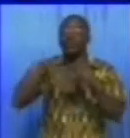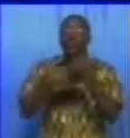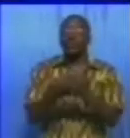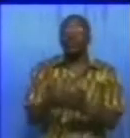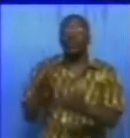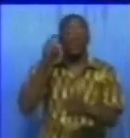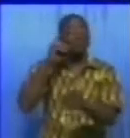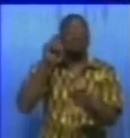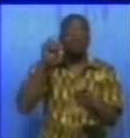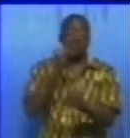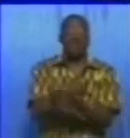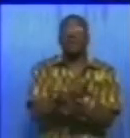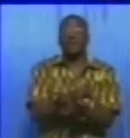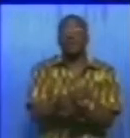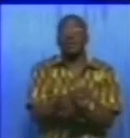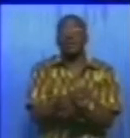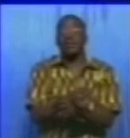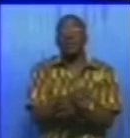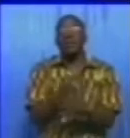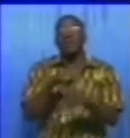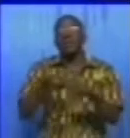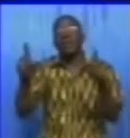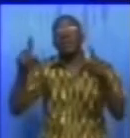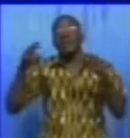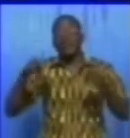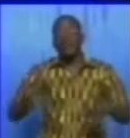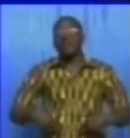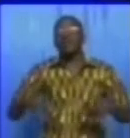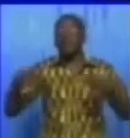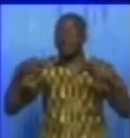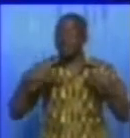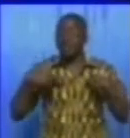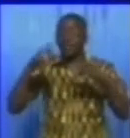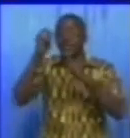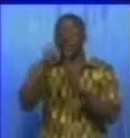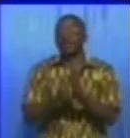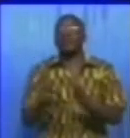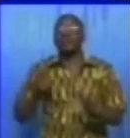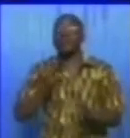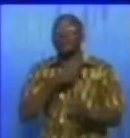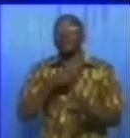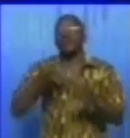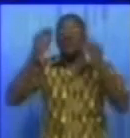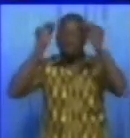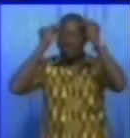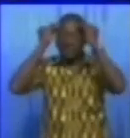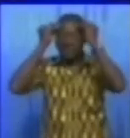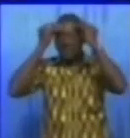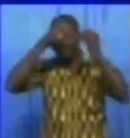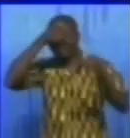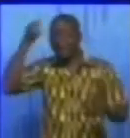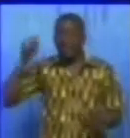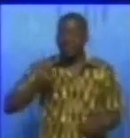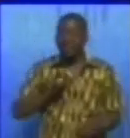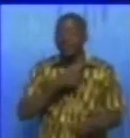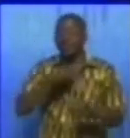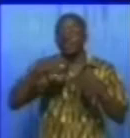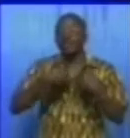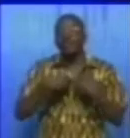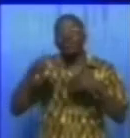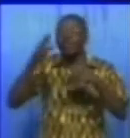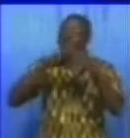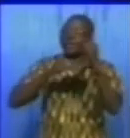du point de vue des habitations, nous avons un souci parce que nous n'avons pas des